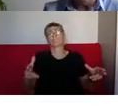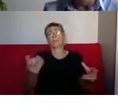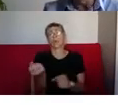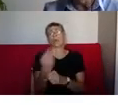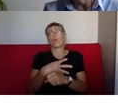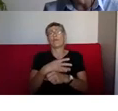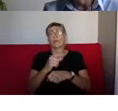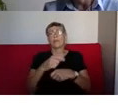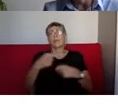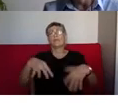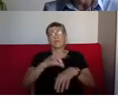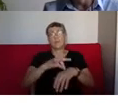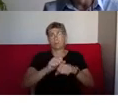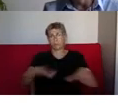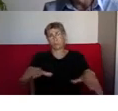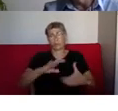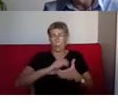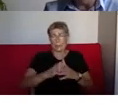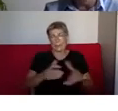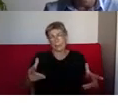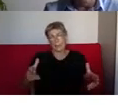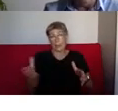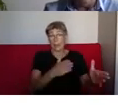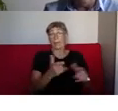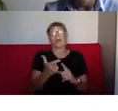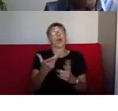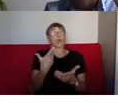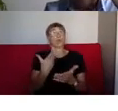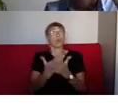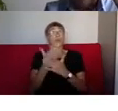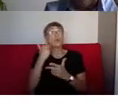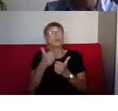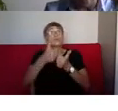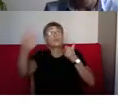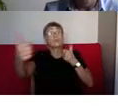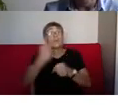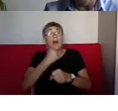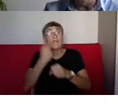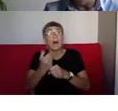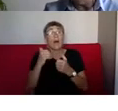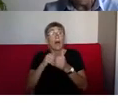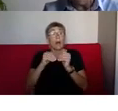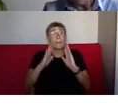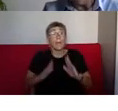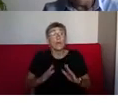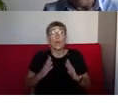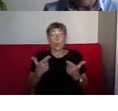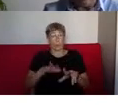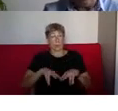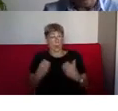qui nous a montré que en favorisant le télétravail et l'organisation de nombreuses réunions ou visioconférences, comme c'est le cas